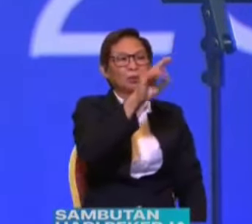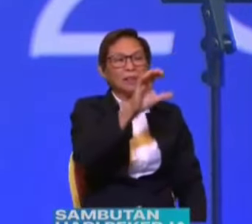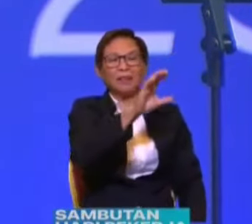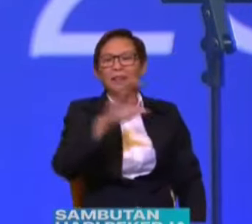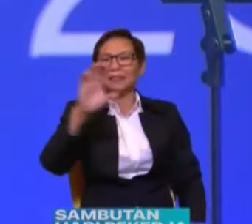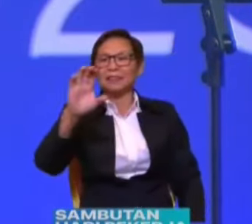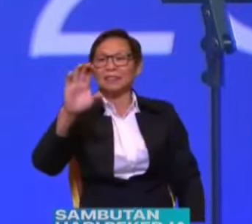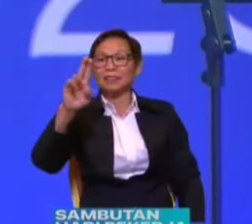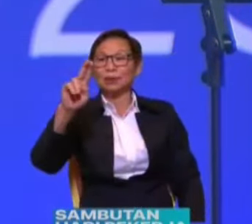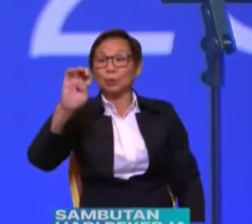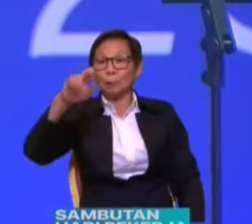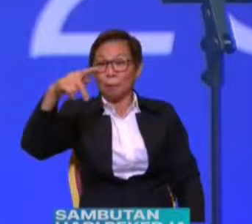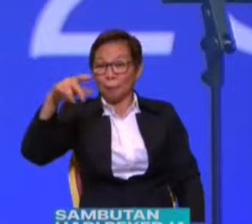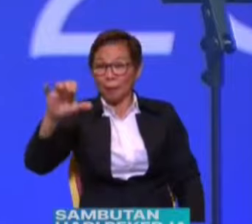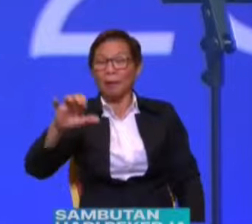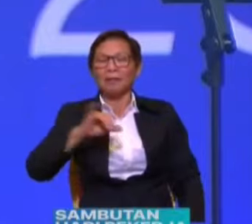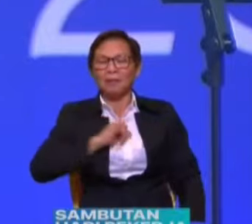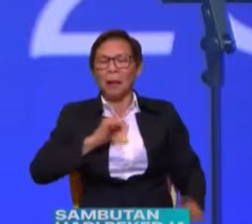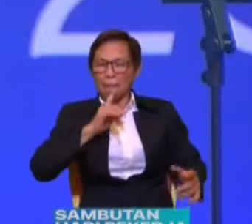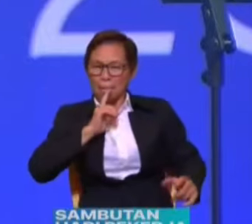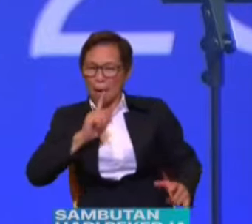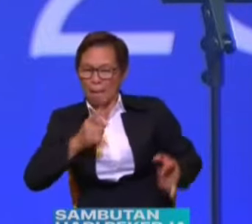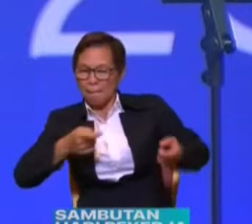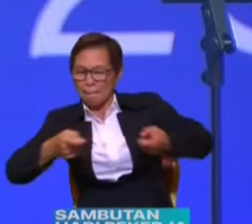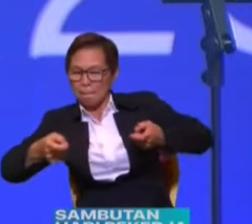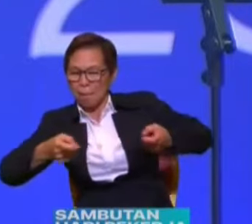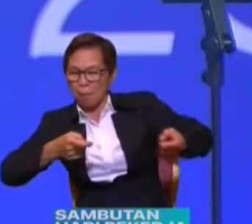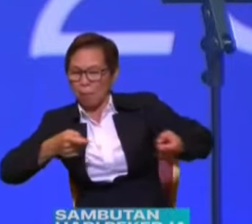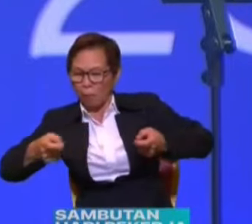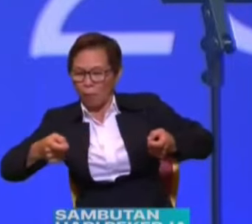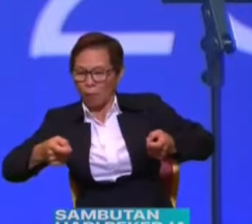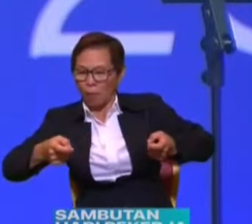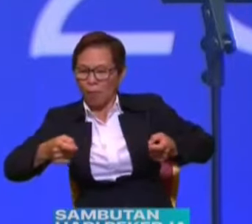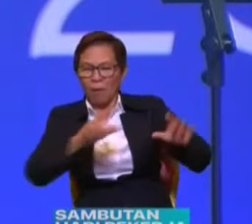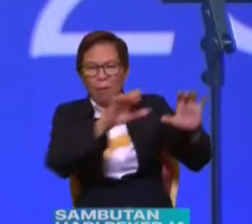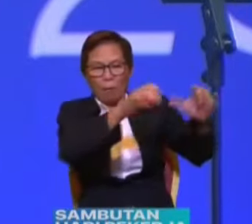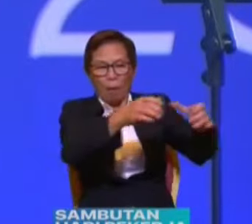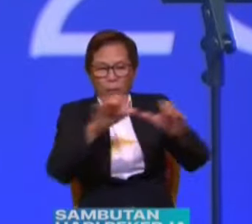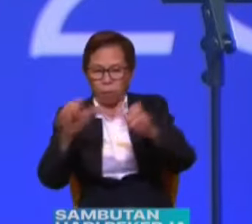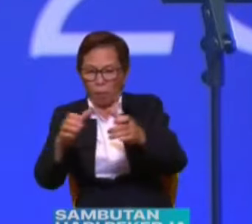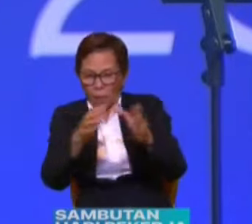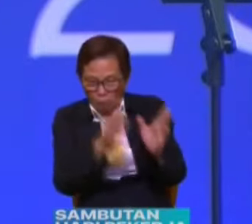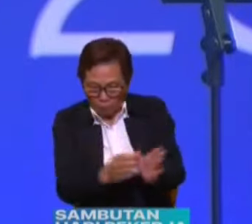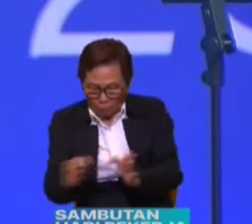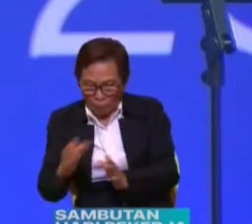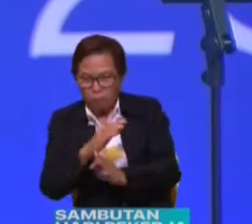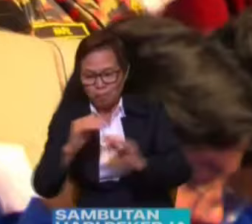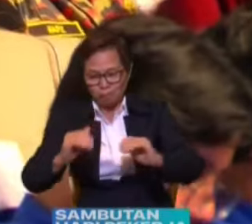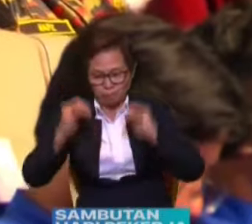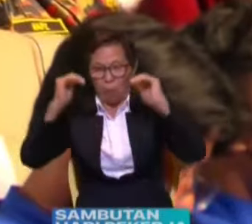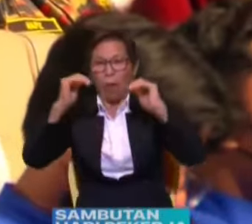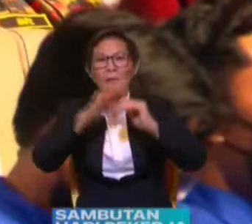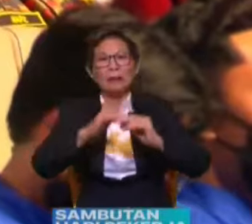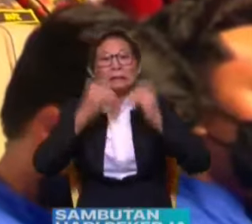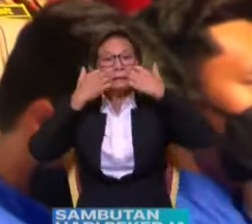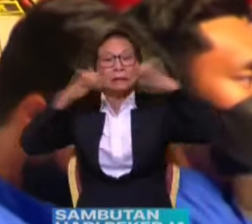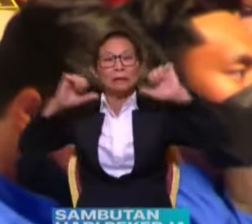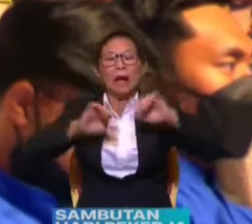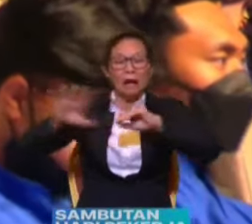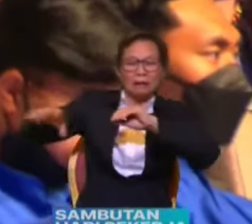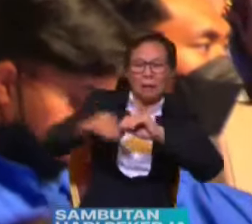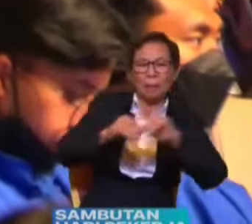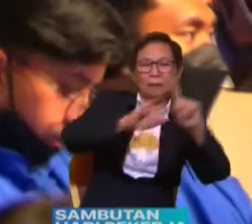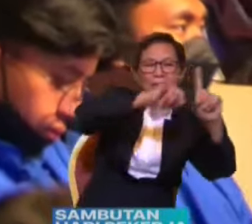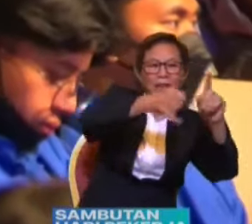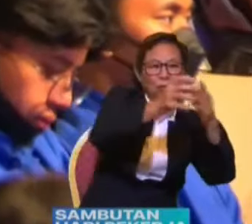saya nak pastikan bahawa pengurusan pada badan ini lebih kemas dan cekap. Saya akan tambah RM1 juta